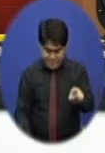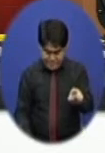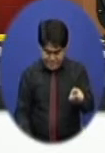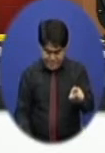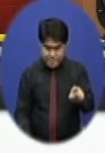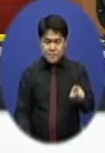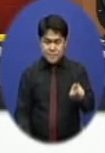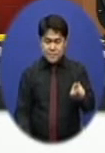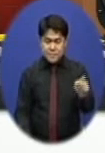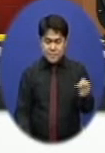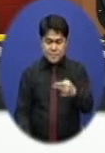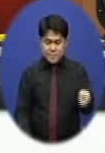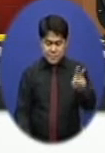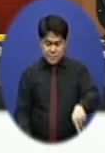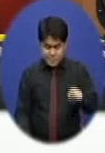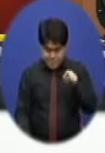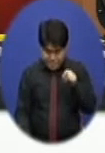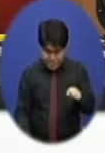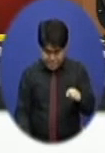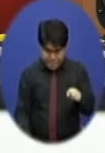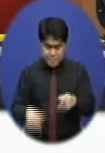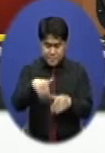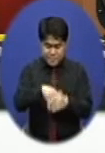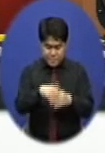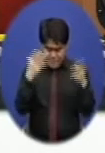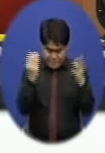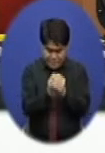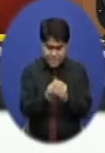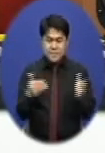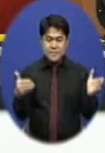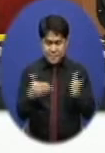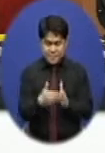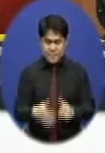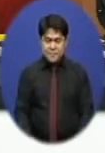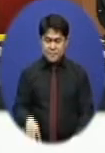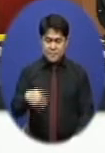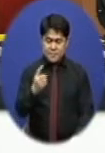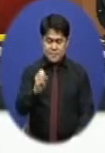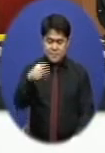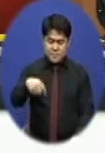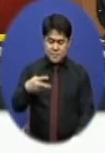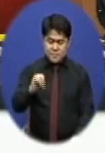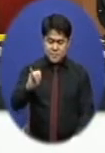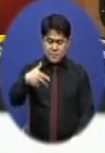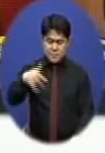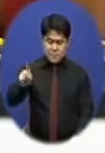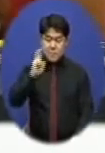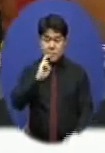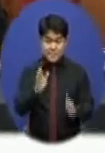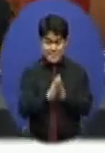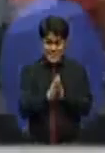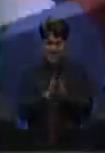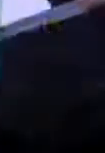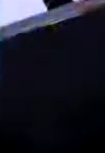누르신 다음에 네. 우물정자를 누르면 네. 심사가 완료됩니다. 네. 송두리째 음악 주세요.